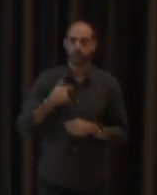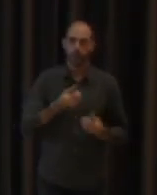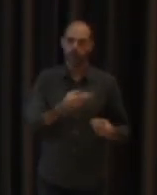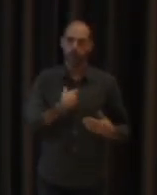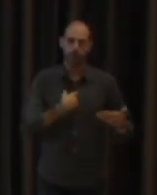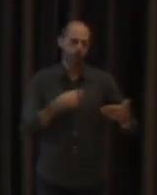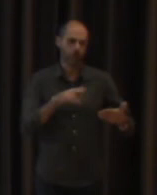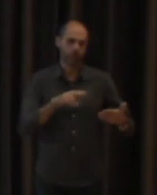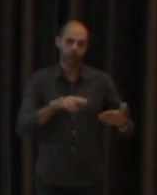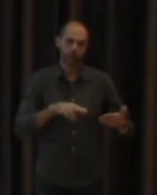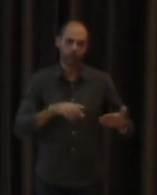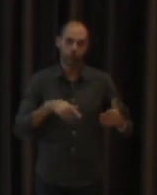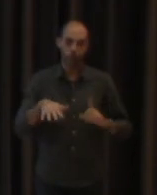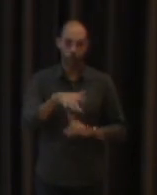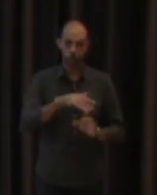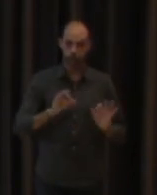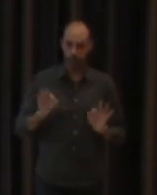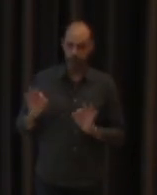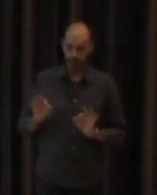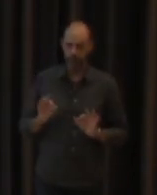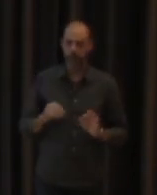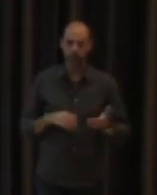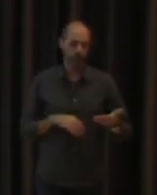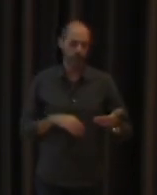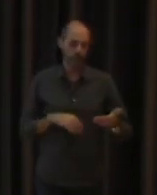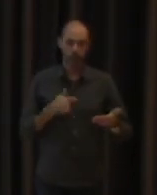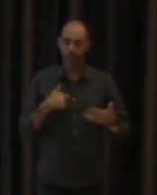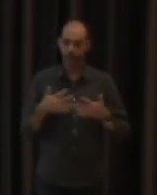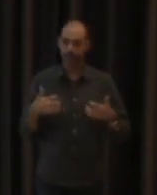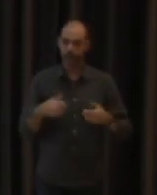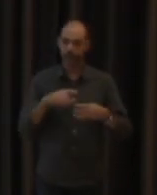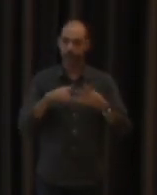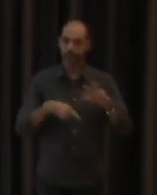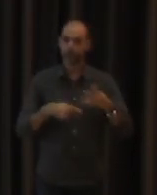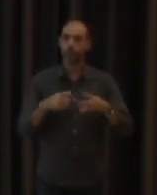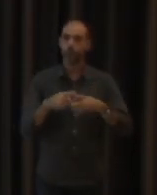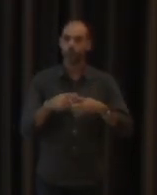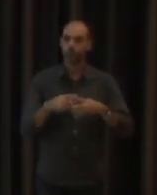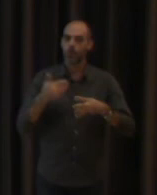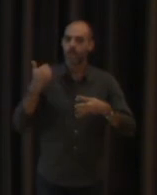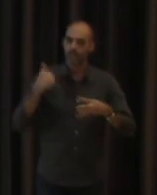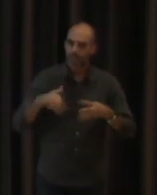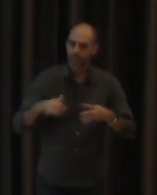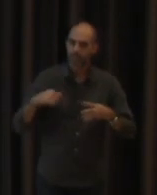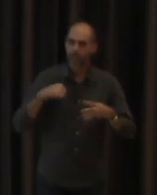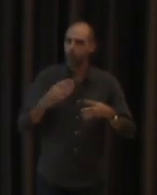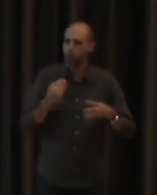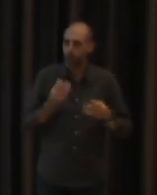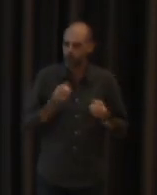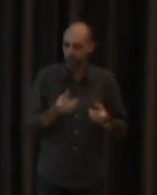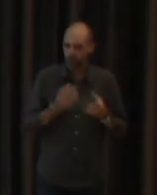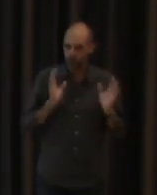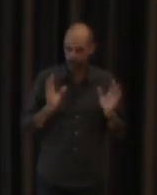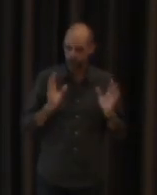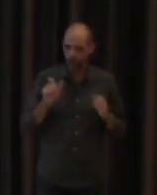tenim. En un context així, podríem dir el que tenim a 23. Ja tenim molta informació sobre el